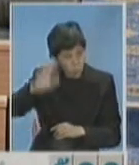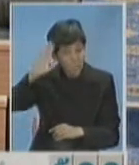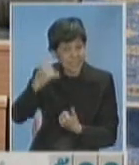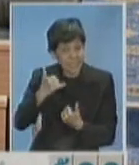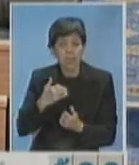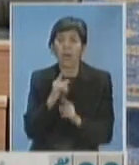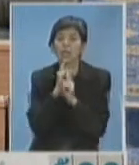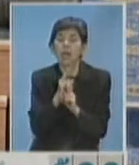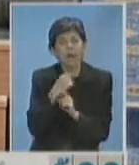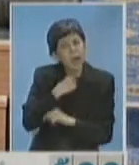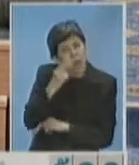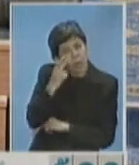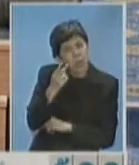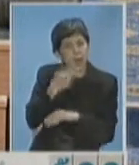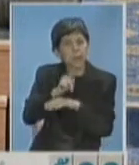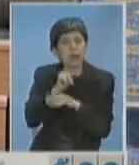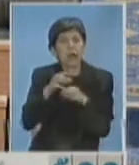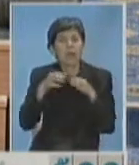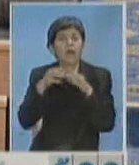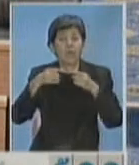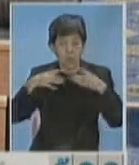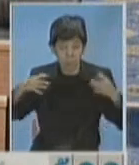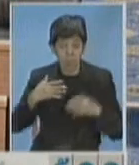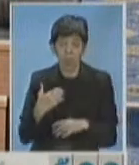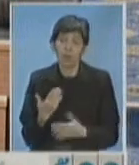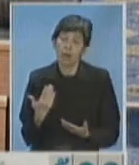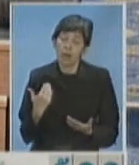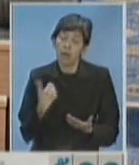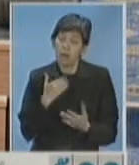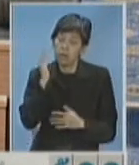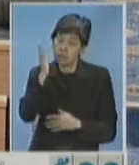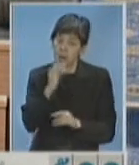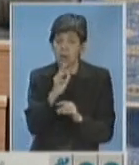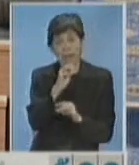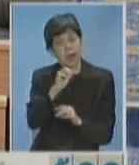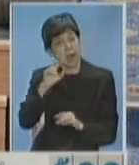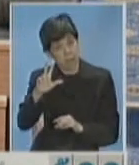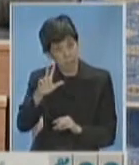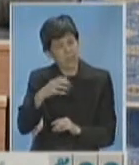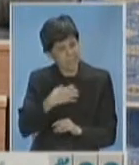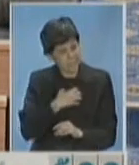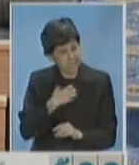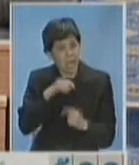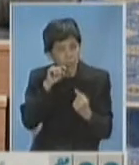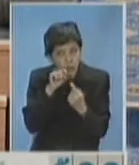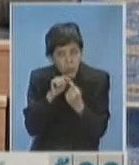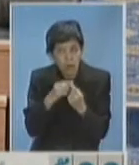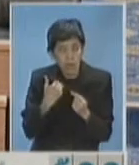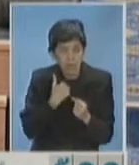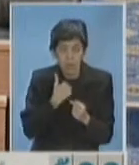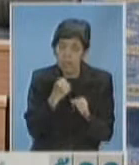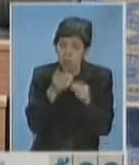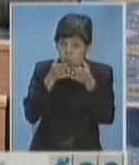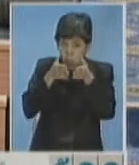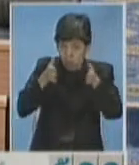นี่ยตามข้อสังเกตของท่านประธานวิปฝ่ายค้านนะครับที่ท่านบอกว่าการอภิปรายมาตรา3เนี่ยก็ขอให้อภิปรายในส่วนที่มีความครอบ